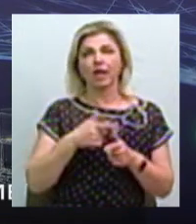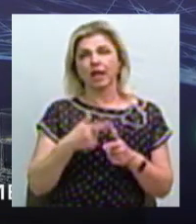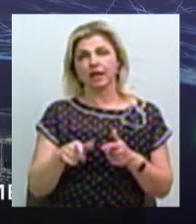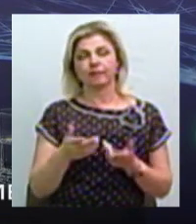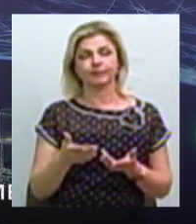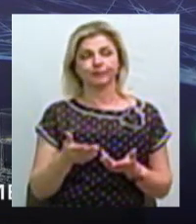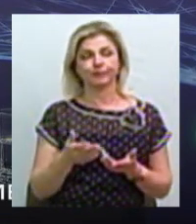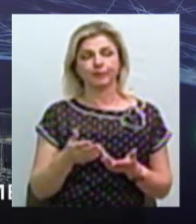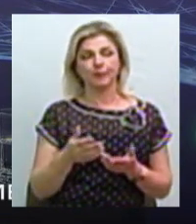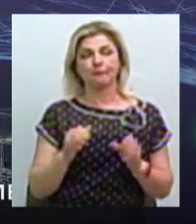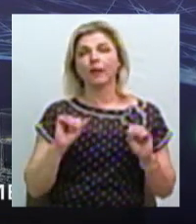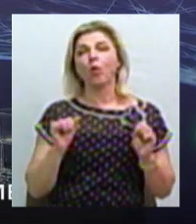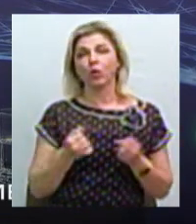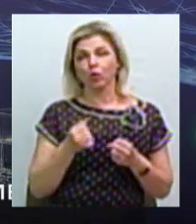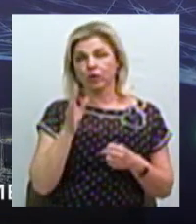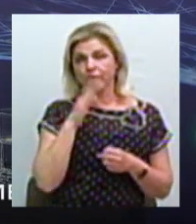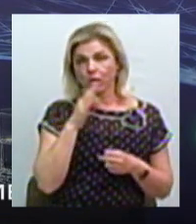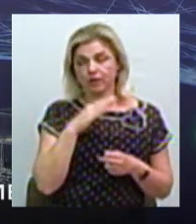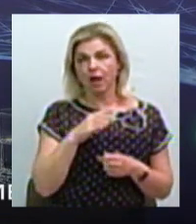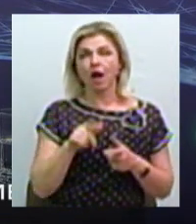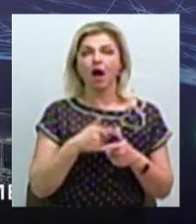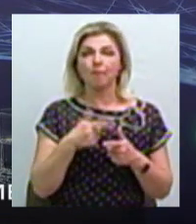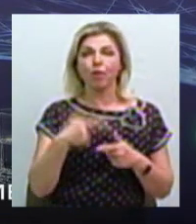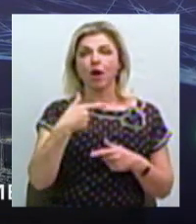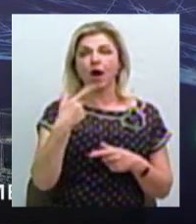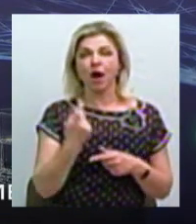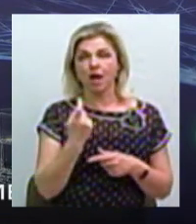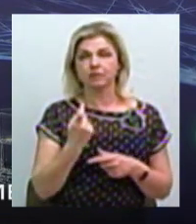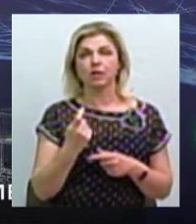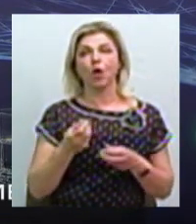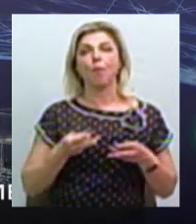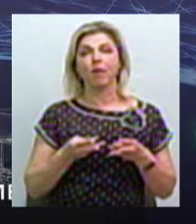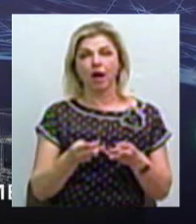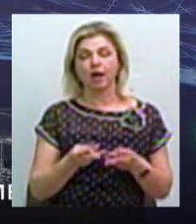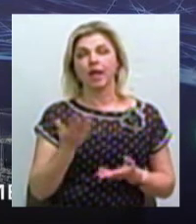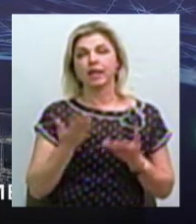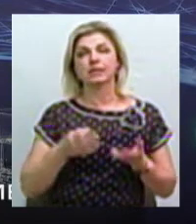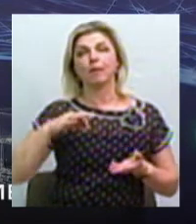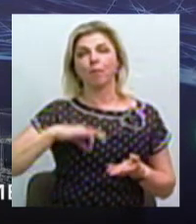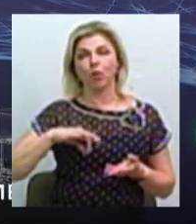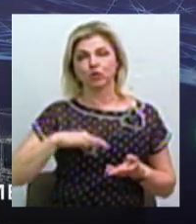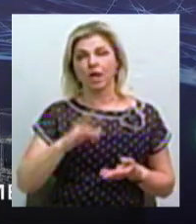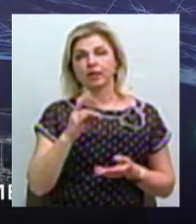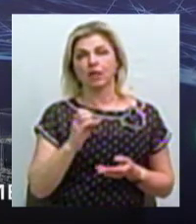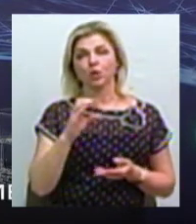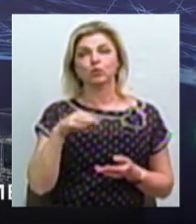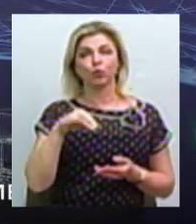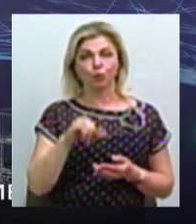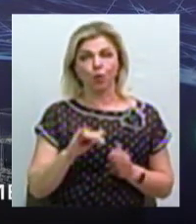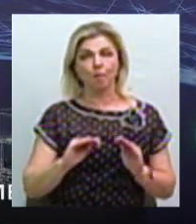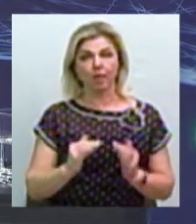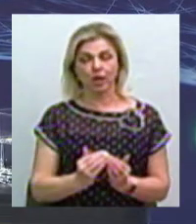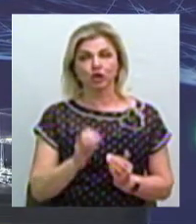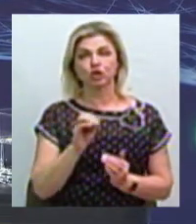електропостачання, або це холодне водопостачання, або газове опалення, якщо вона спожила на суму меншу, ніж